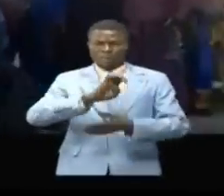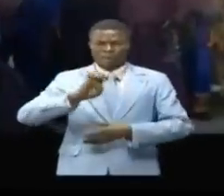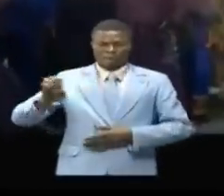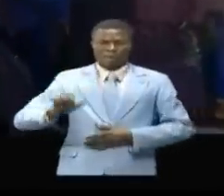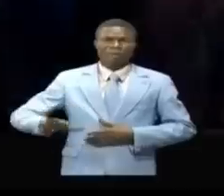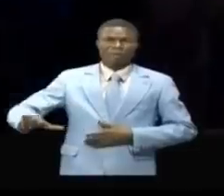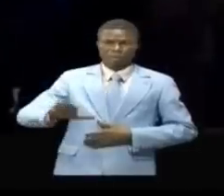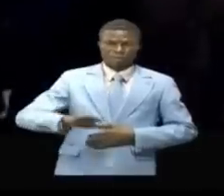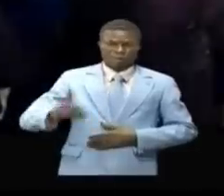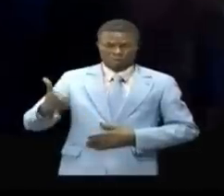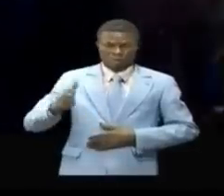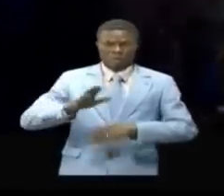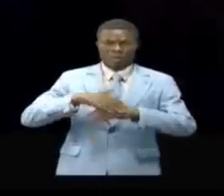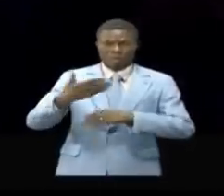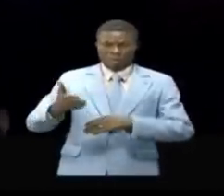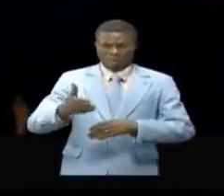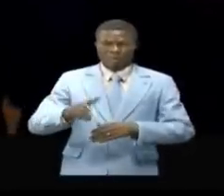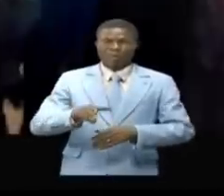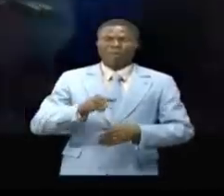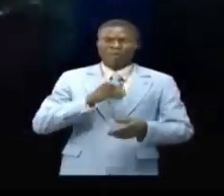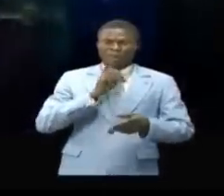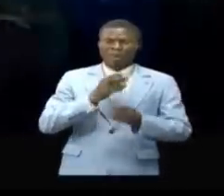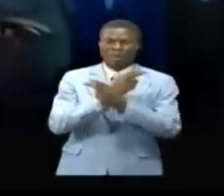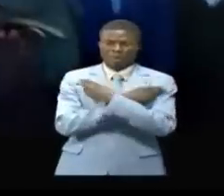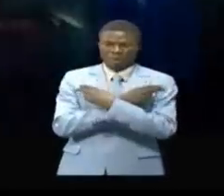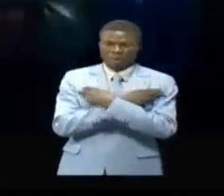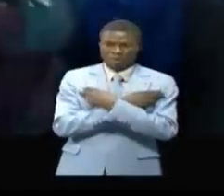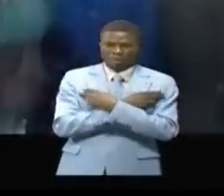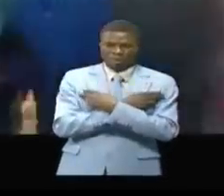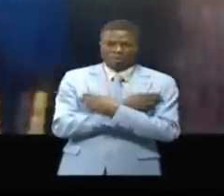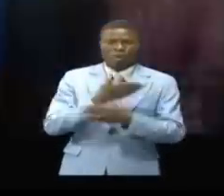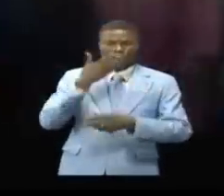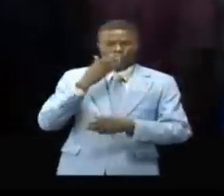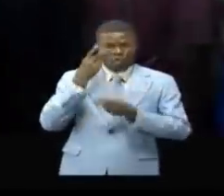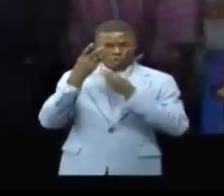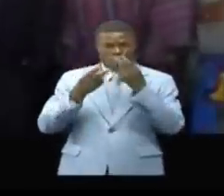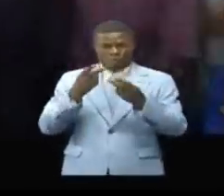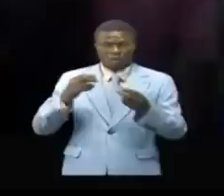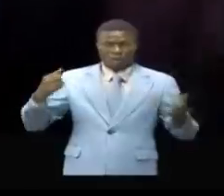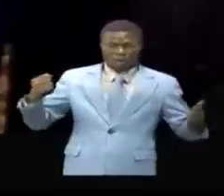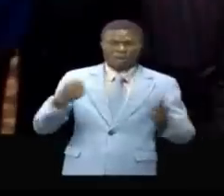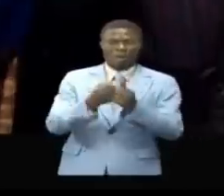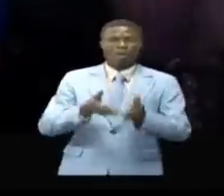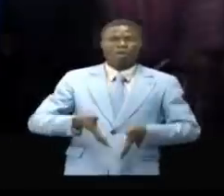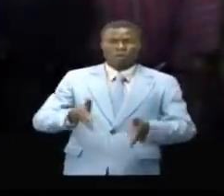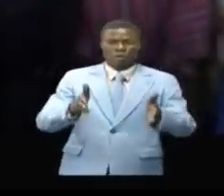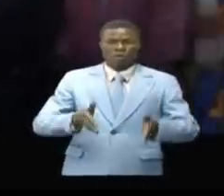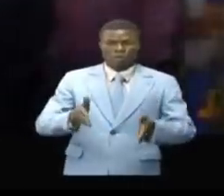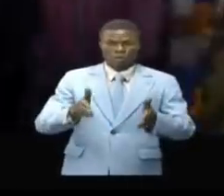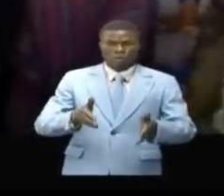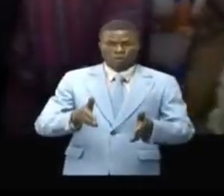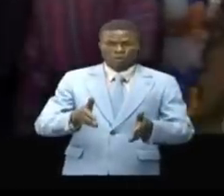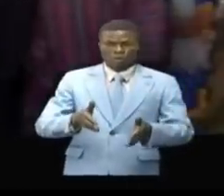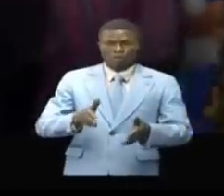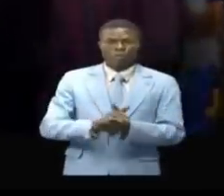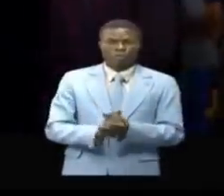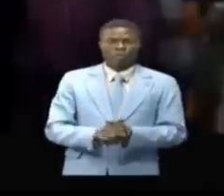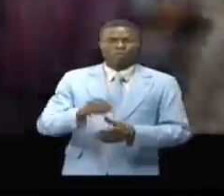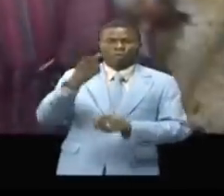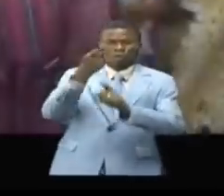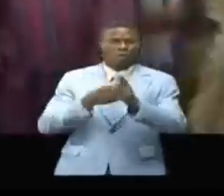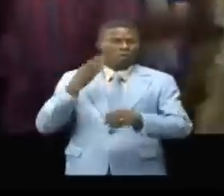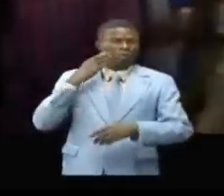du pays. Après un long temps de repos médical, des suites de l'accident de circulation connu au mois de mars